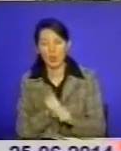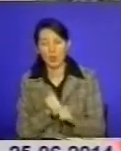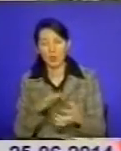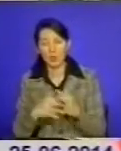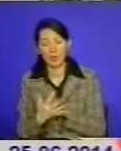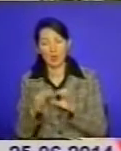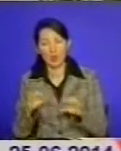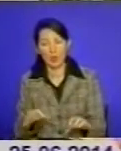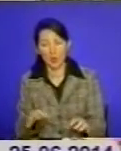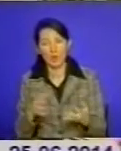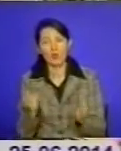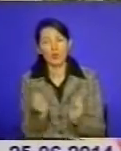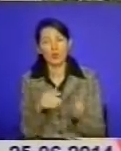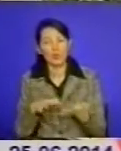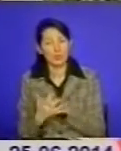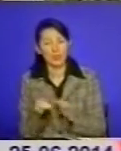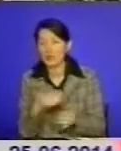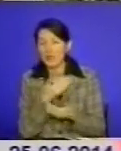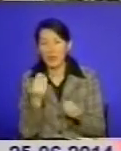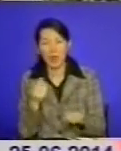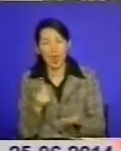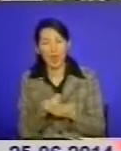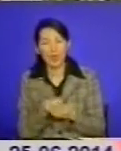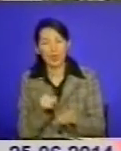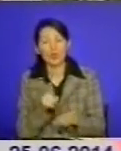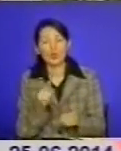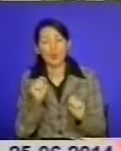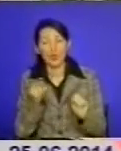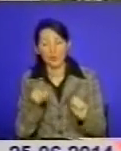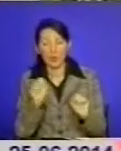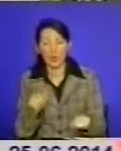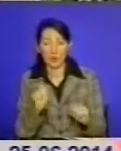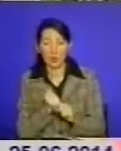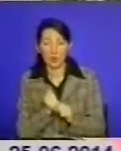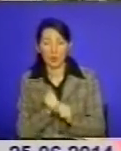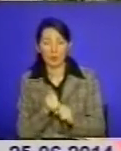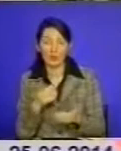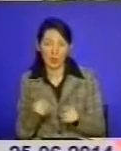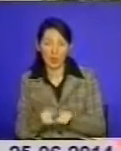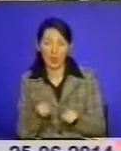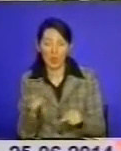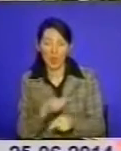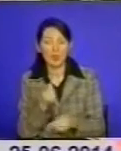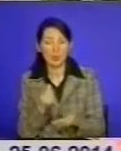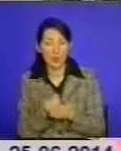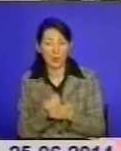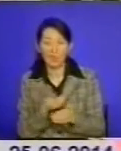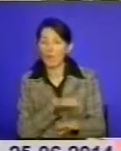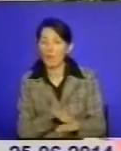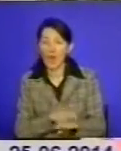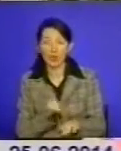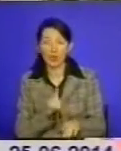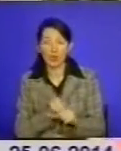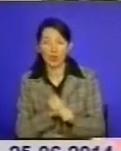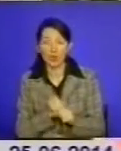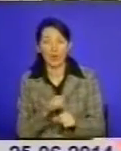немає ні коштів. Ну, що він може зробити зараз? Ну так, без коштів важко щось зробити, звичайно. Але колись